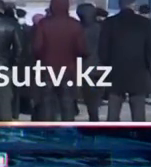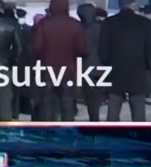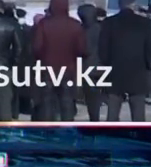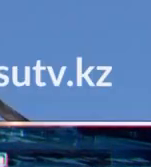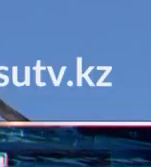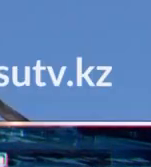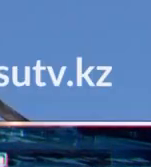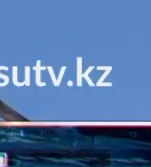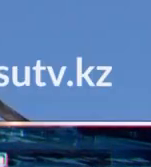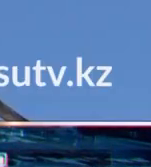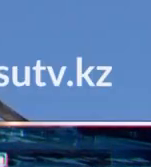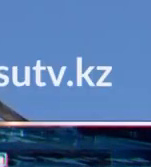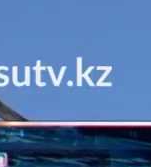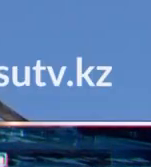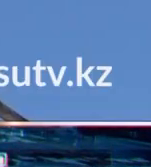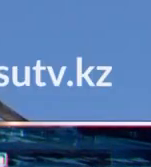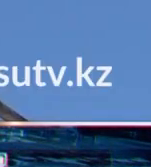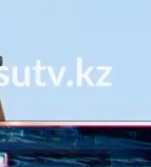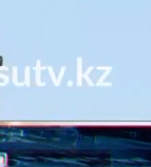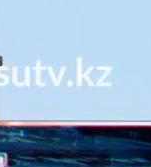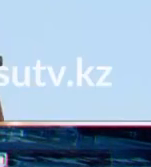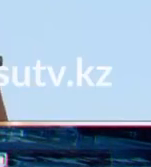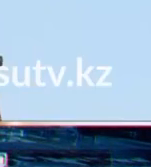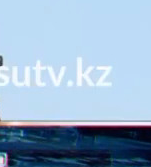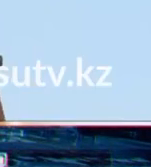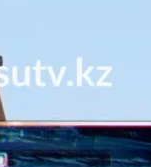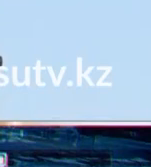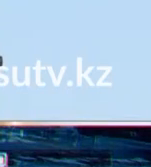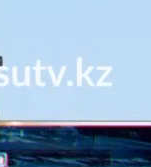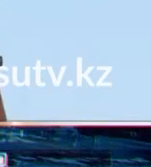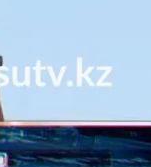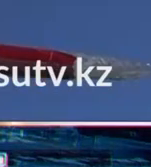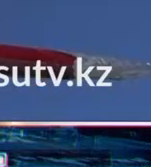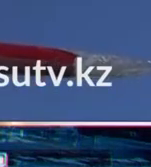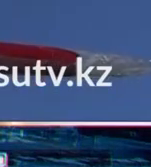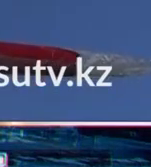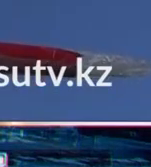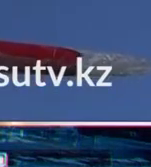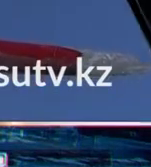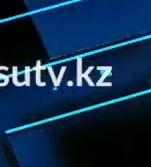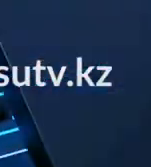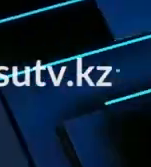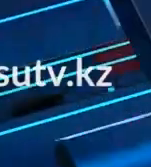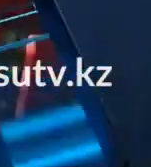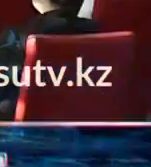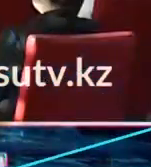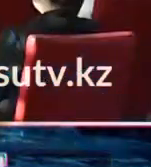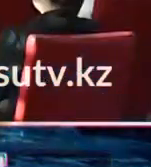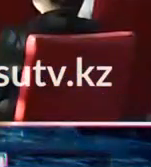Ерлігі елге мұра, ұрпаққа ұран. Сарқанда қазақтың қас батыры Алдияр Елекеұлына ескертіш орнатылды.